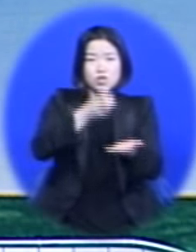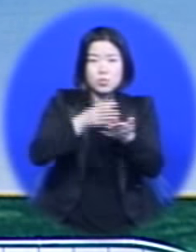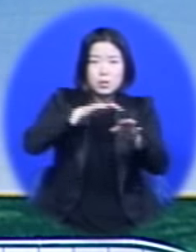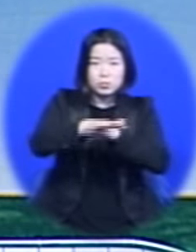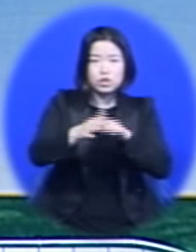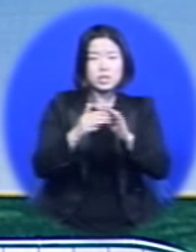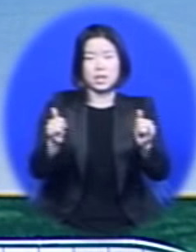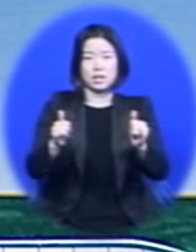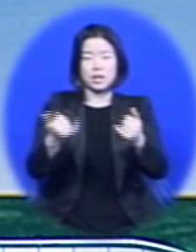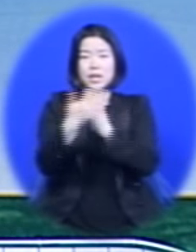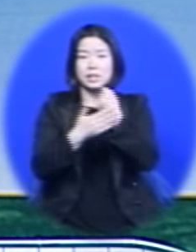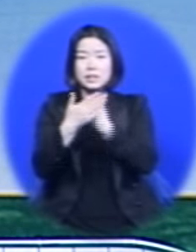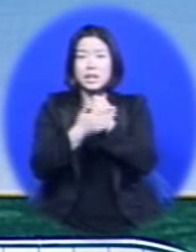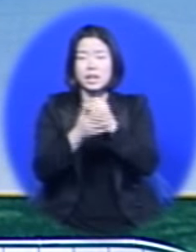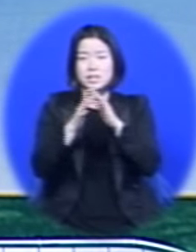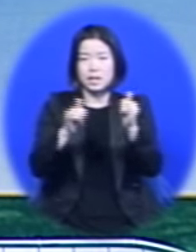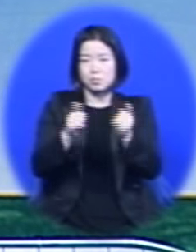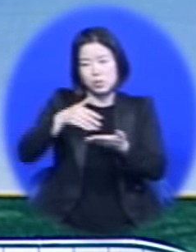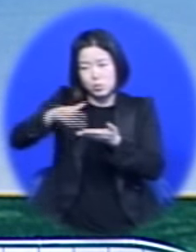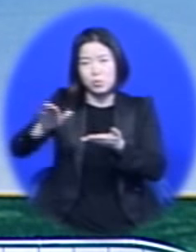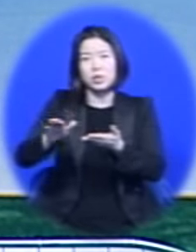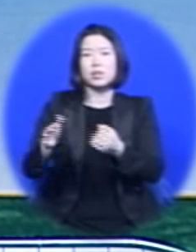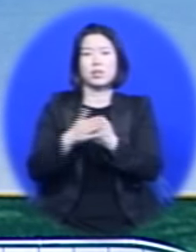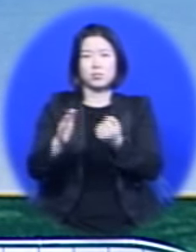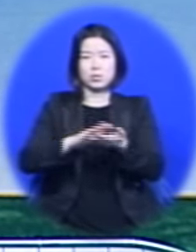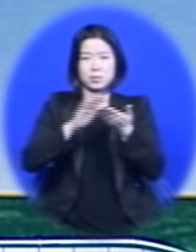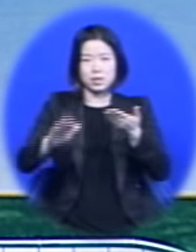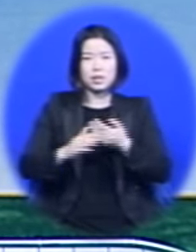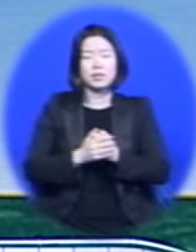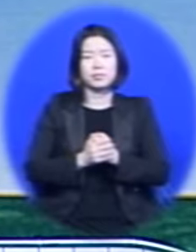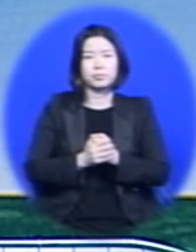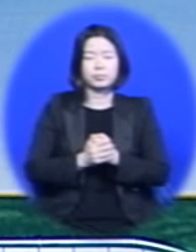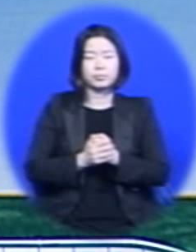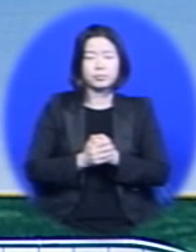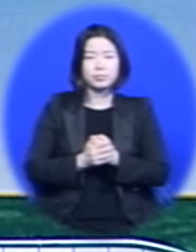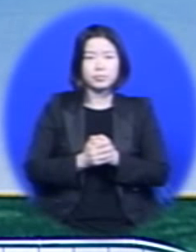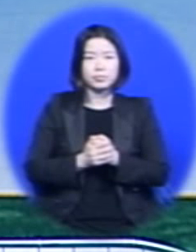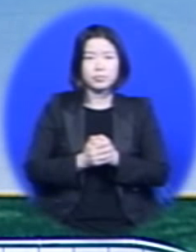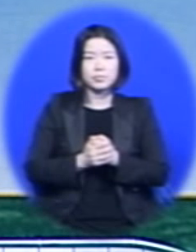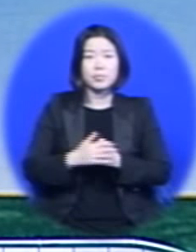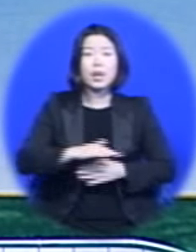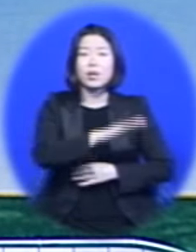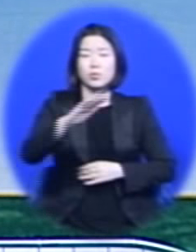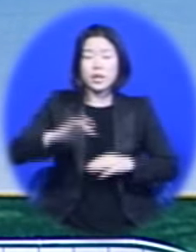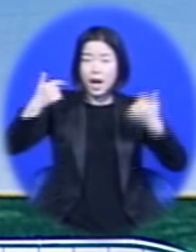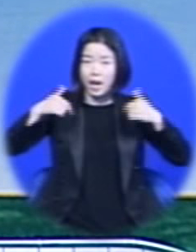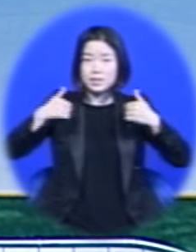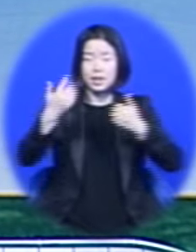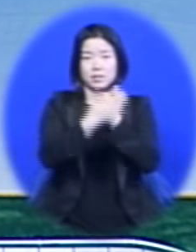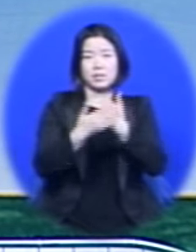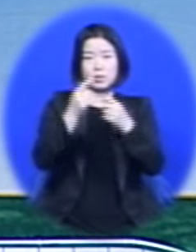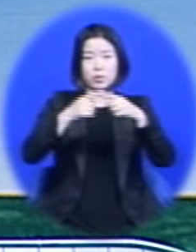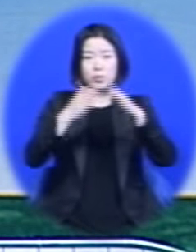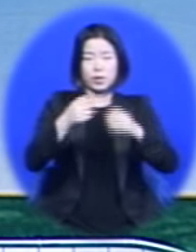율법주의자가 은혜의 사람을 내어 쫓기 때문입니다. 우리가 늘 은혜로 교회를